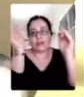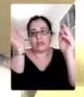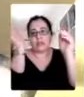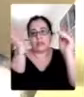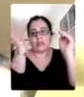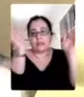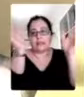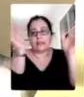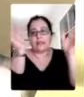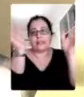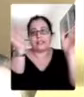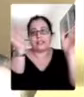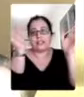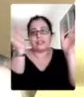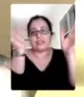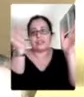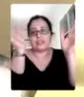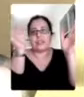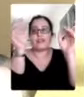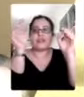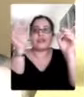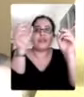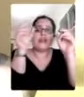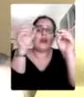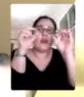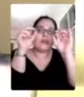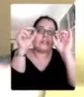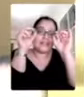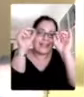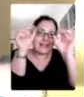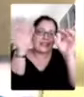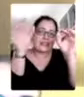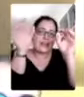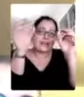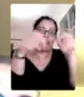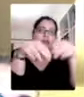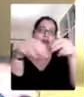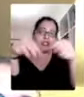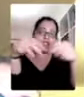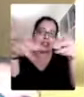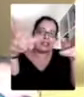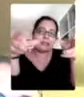çok ortaya çıkarılmış bir şey. Çünkü oradaki